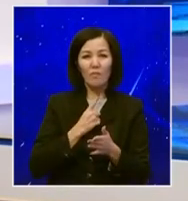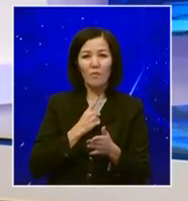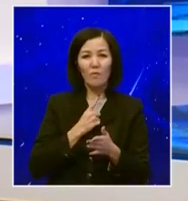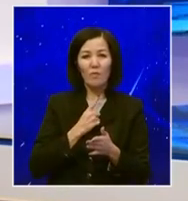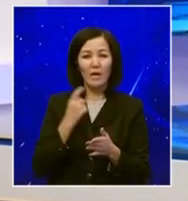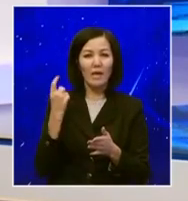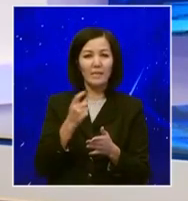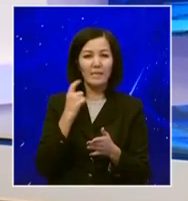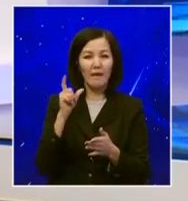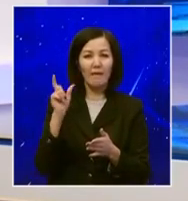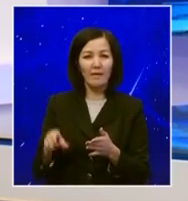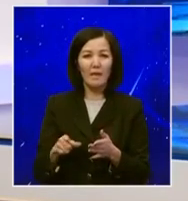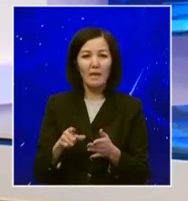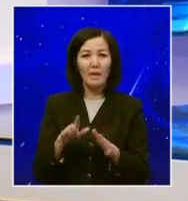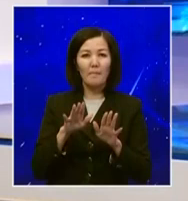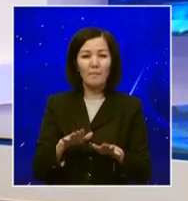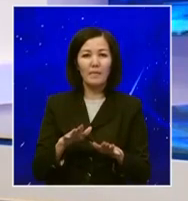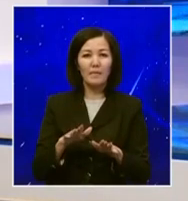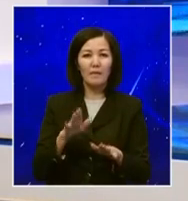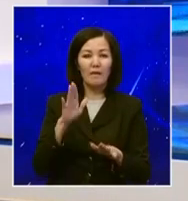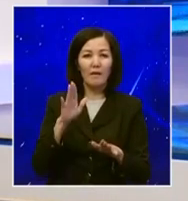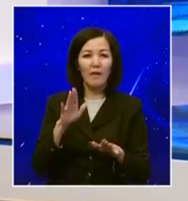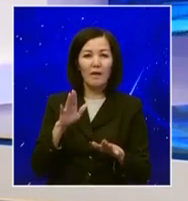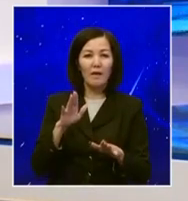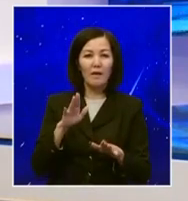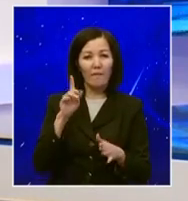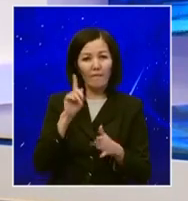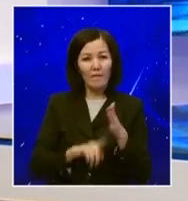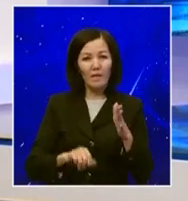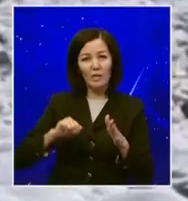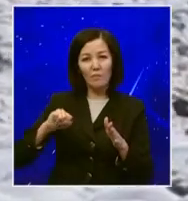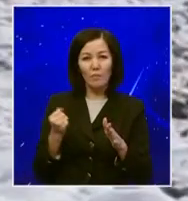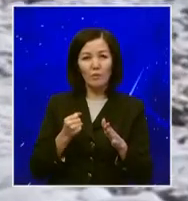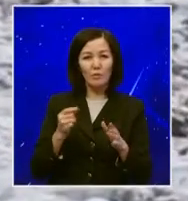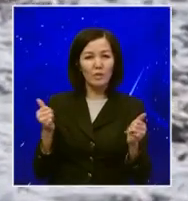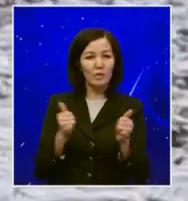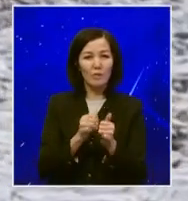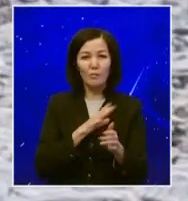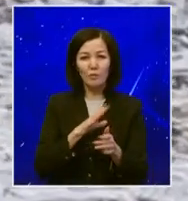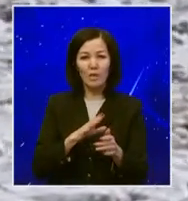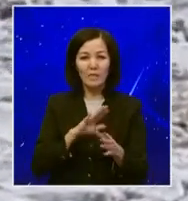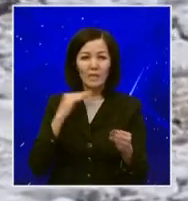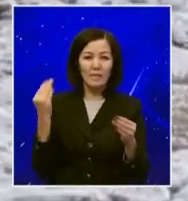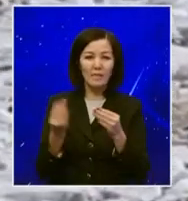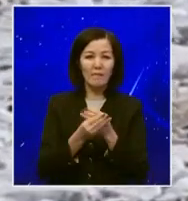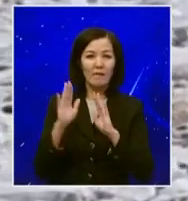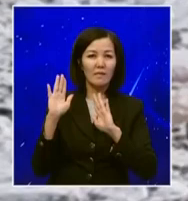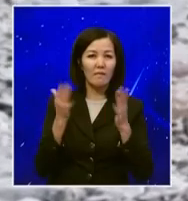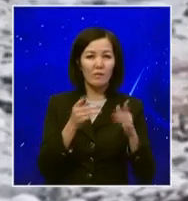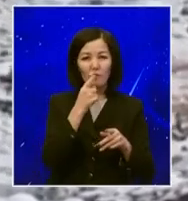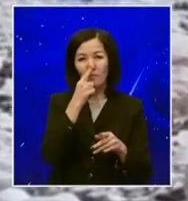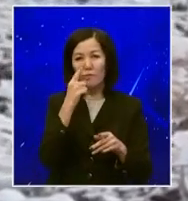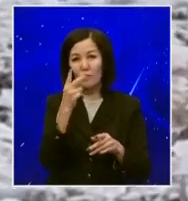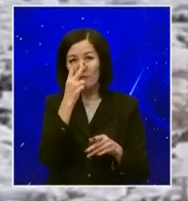хозяина. По словам местных жителей, верный пес никого к себе не подпускает и скрывается в лесу. Вдоль дороги его